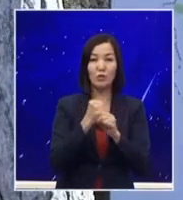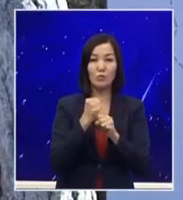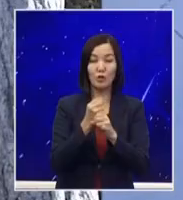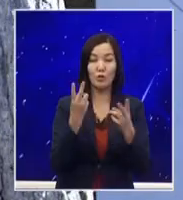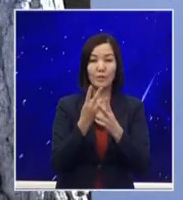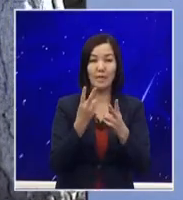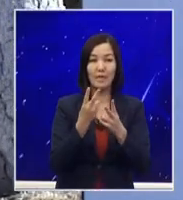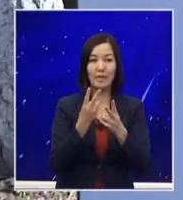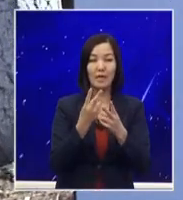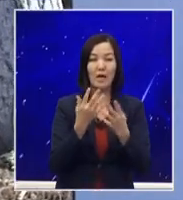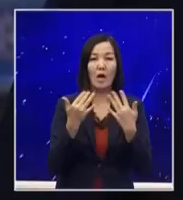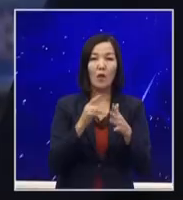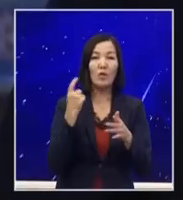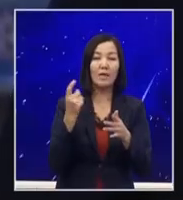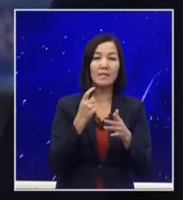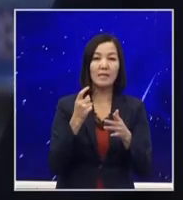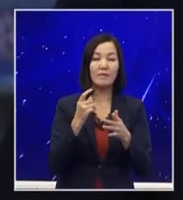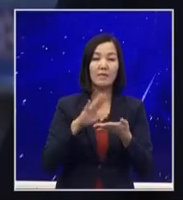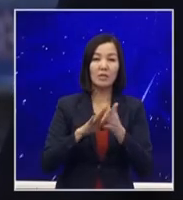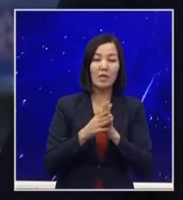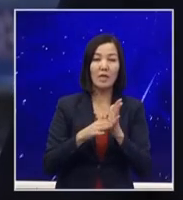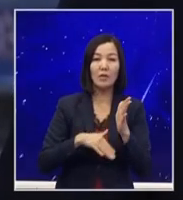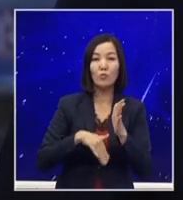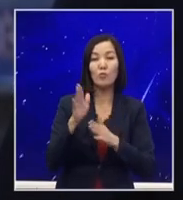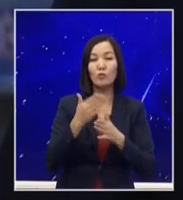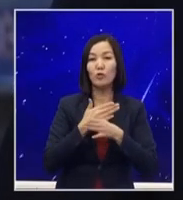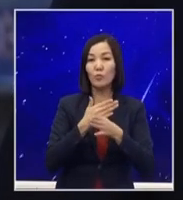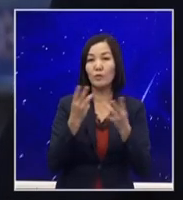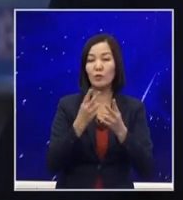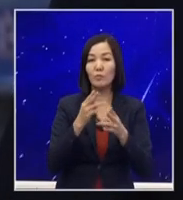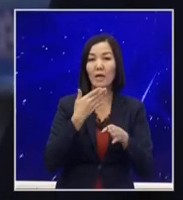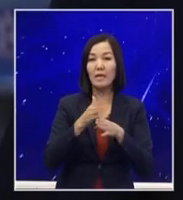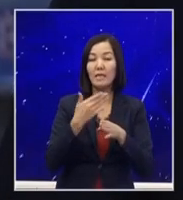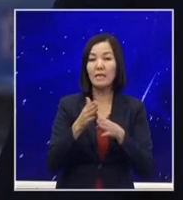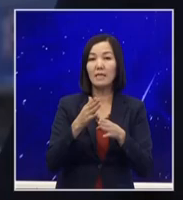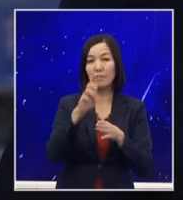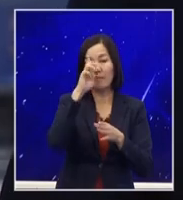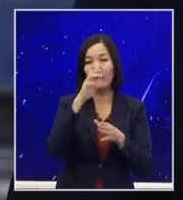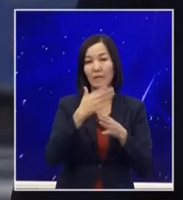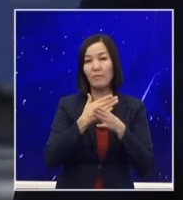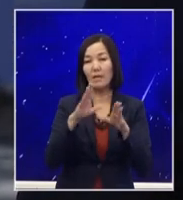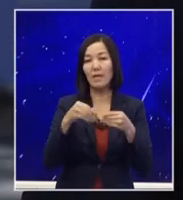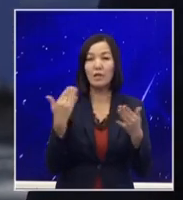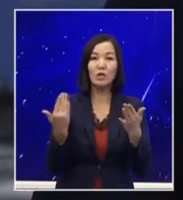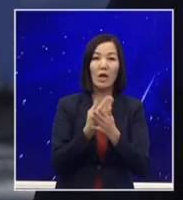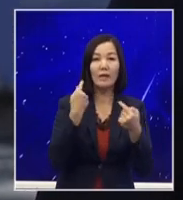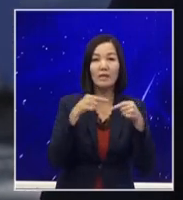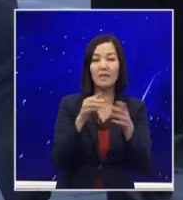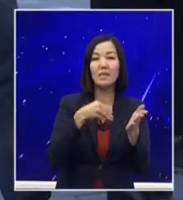біздің хозяйстволарымыз, шаруашылықтардың бәрін жағдайын көмектесуіміз керек. Кредиті бар, субсидиясы бар, жаңа техника